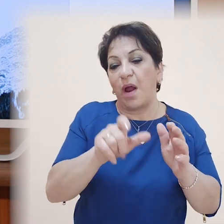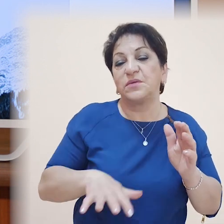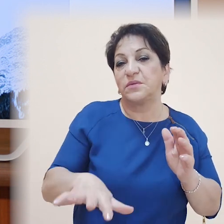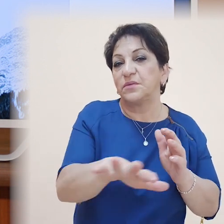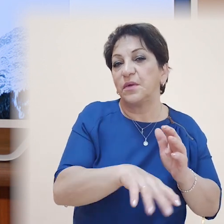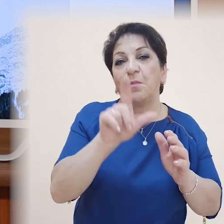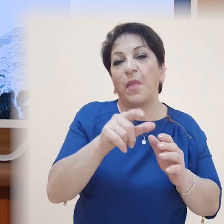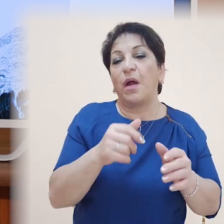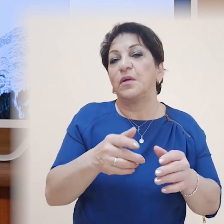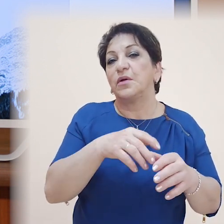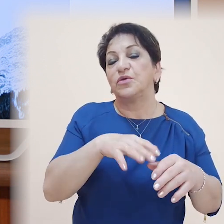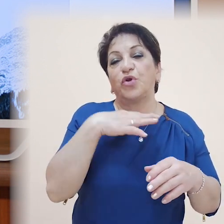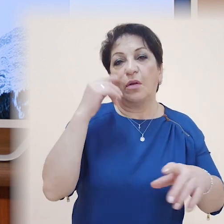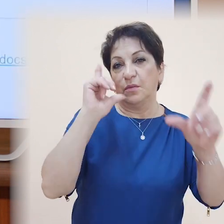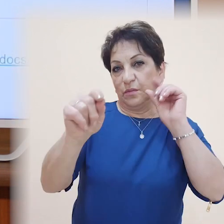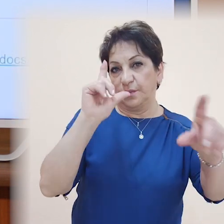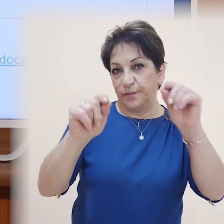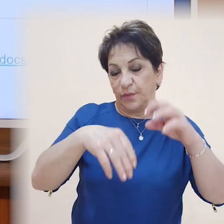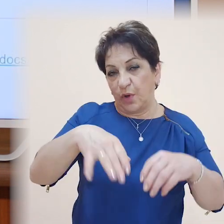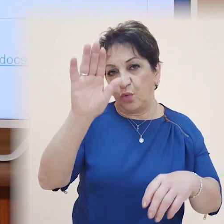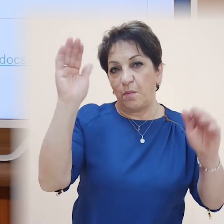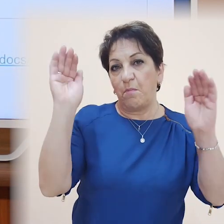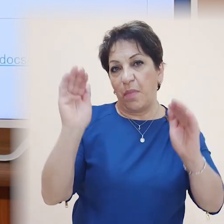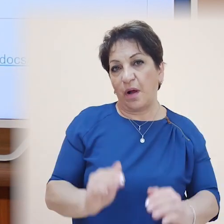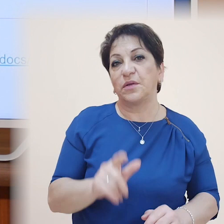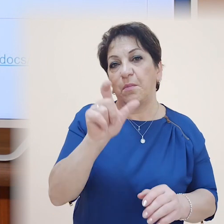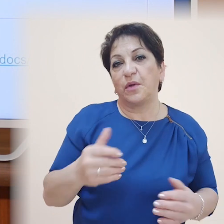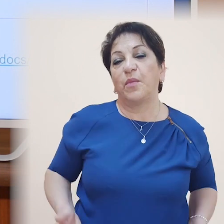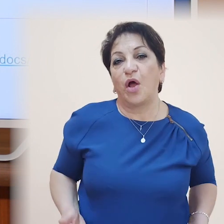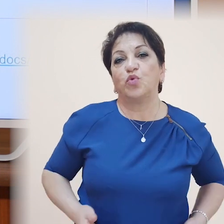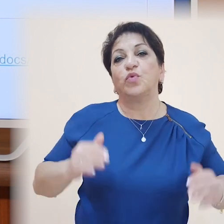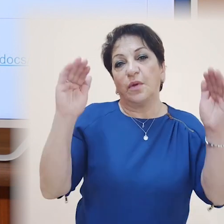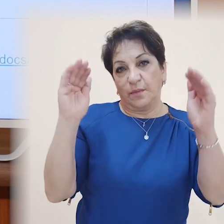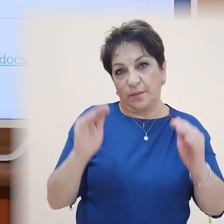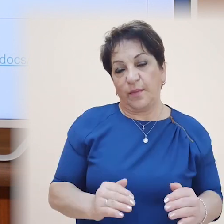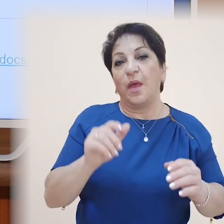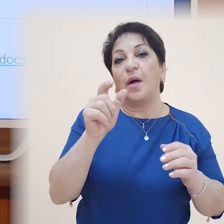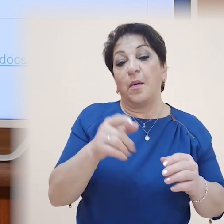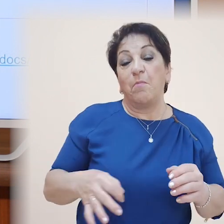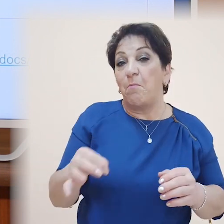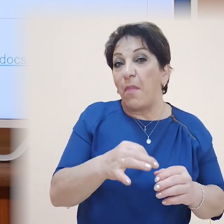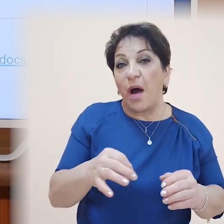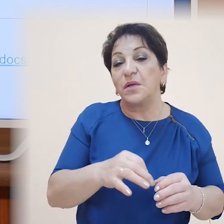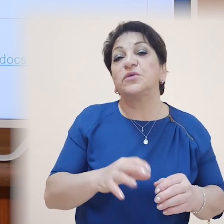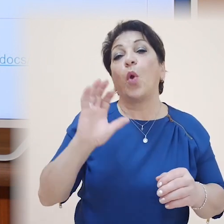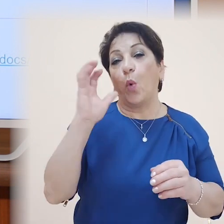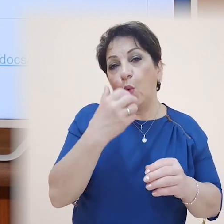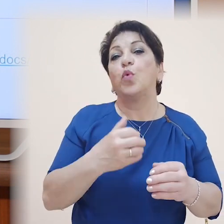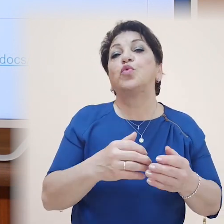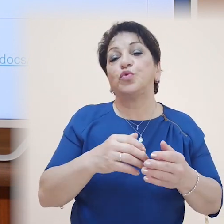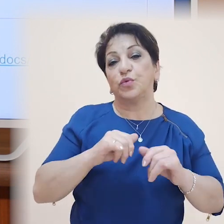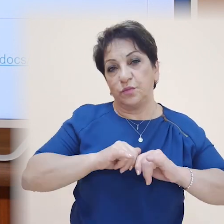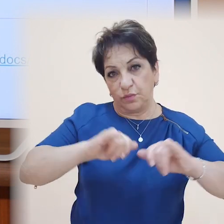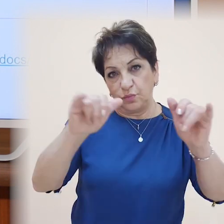մարզի բնակջության թիվը։ ընթանուր արմմամբ մարզոնի զարգացման լորջ հերանը կարներ, ինչպես